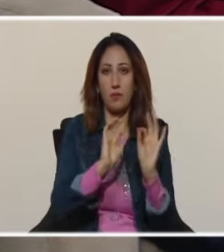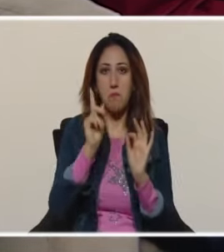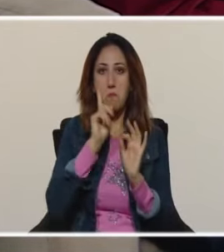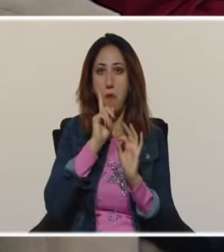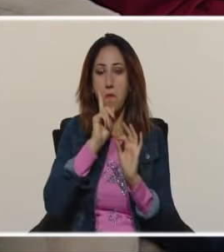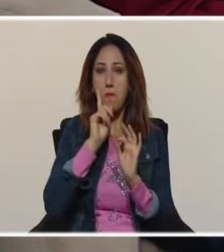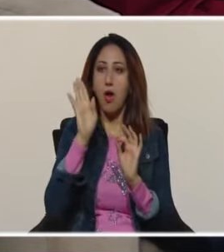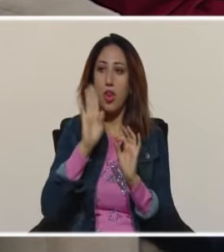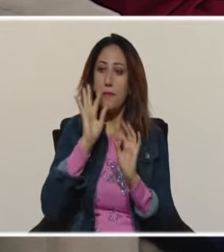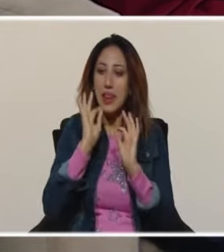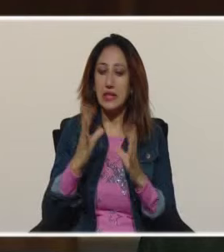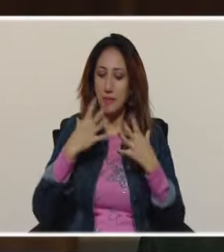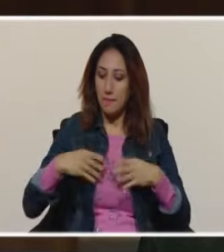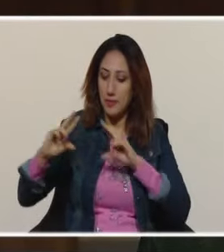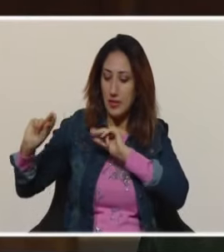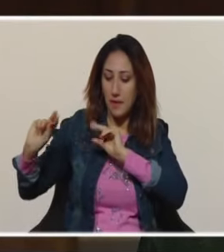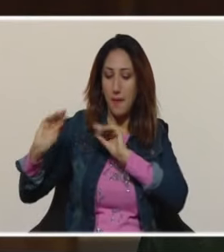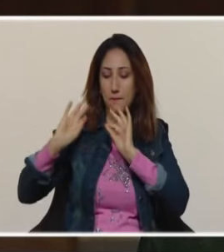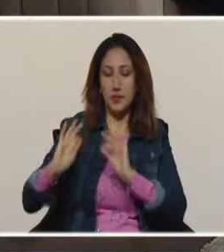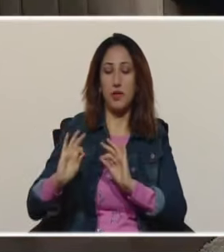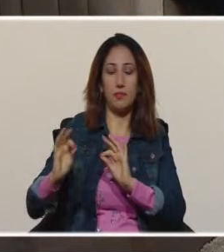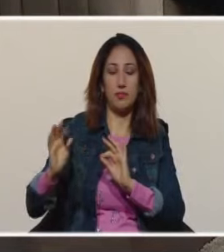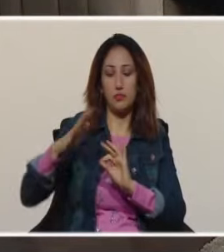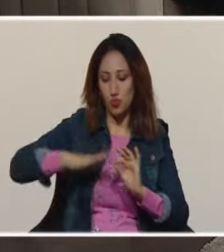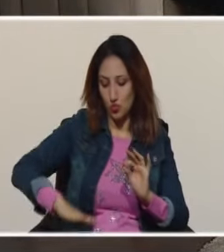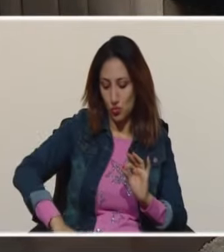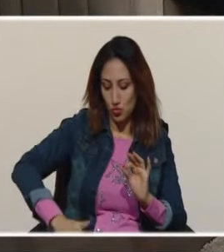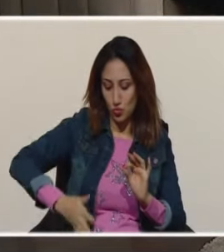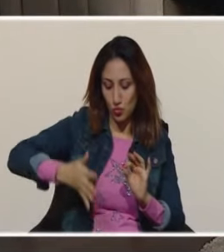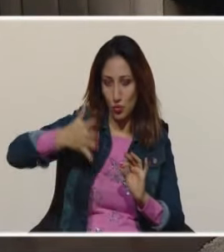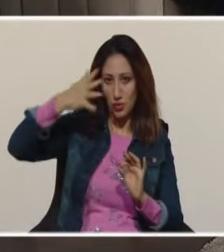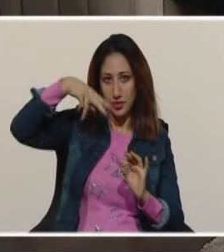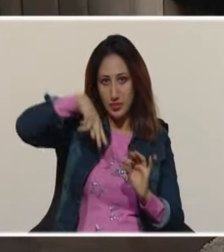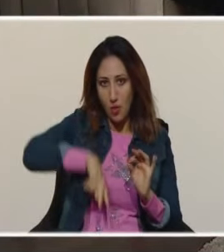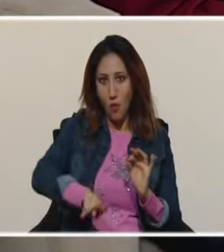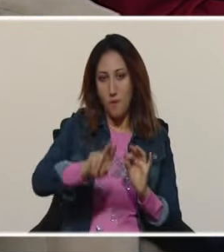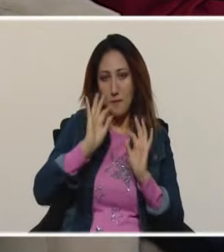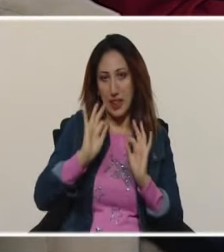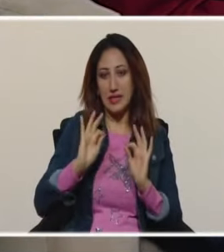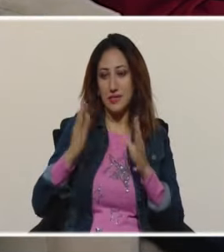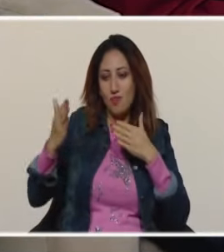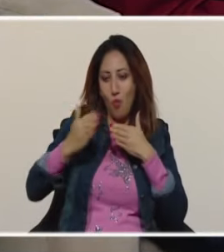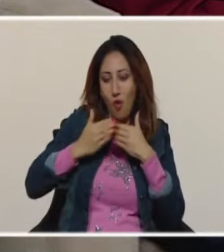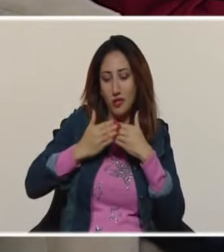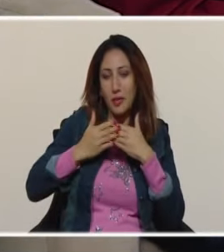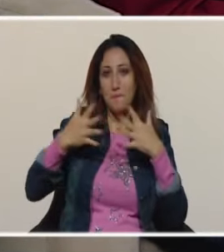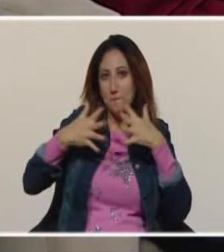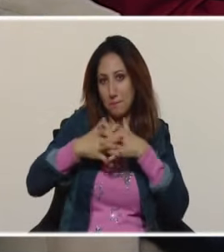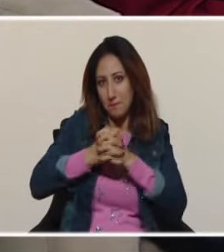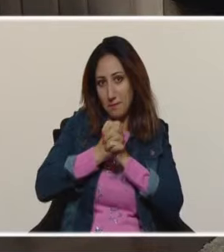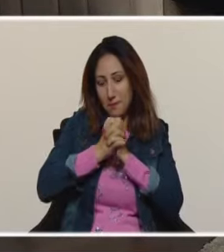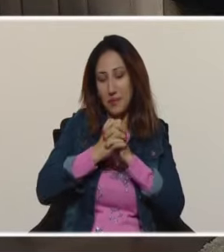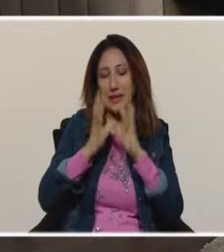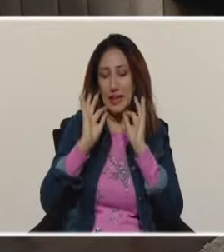كده، علمتنا نلبس كل حاجه زي بعض. ليه؟ ايه؟ احنا من صغرنا عشان احنا توأم قريبين من بعض، هي قربتنا من بعض اكتر، حبينا الموضوع ده اكتر،